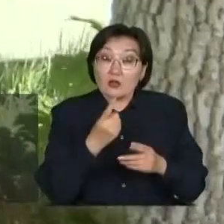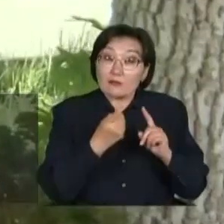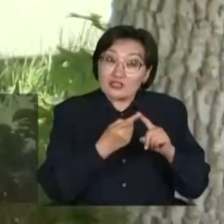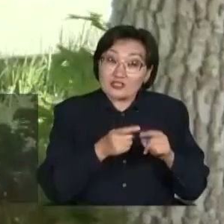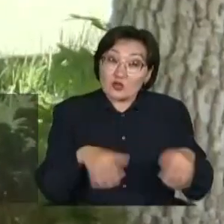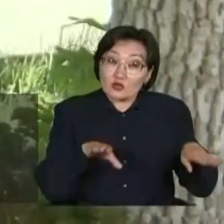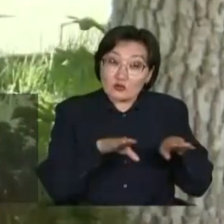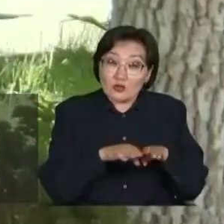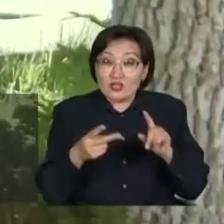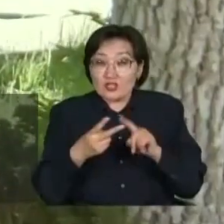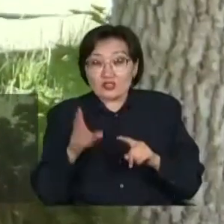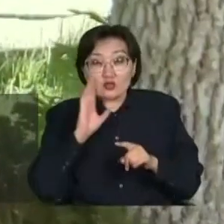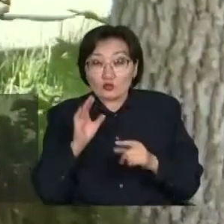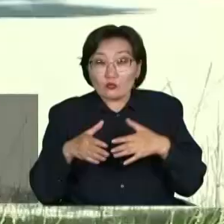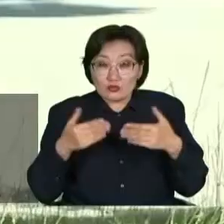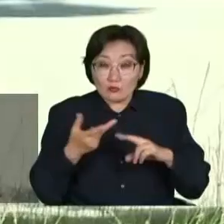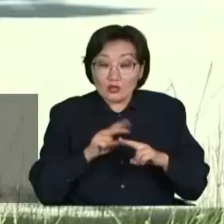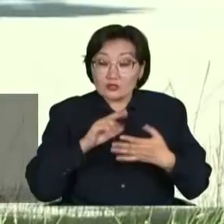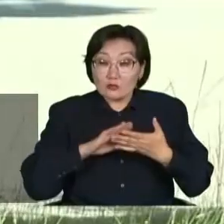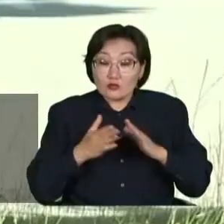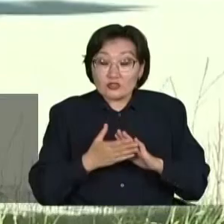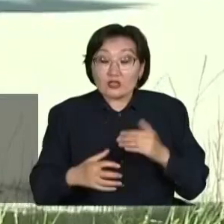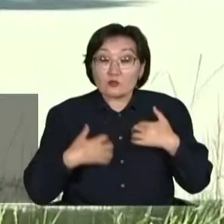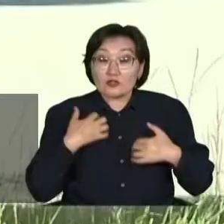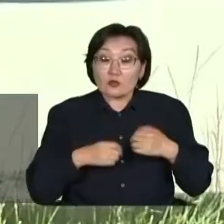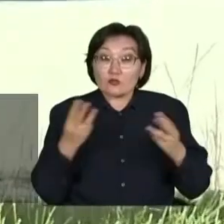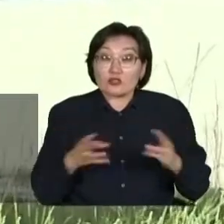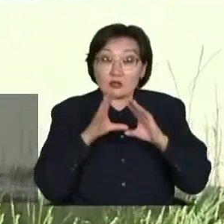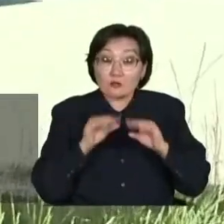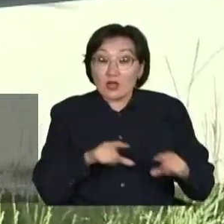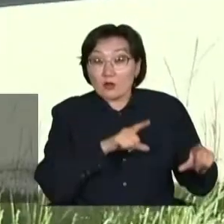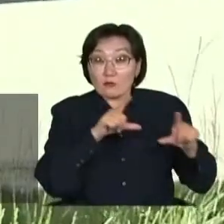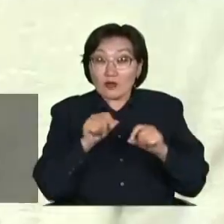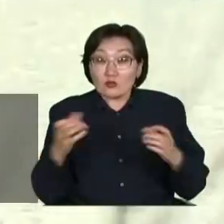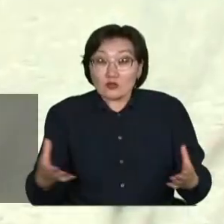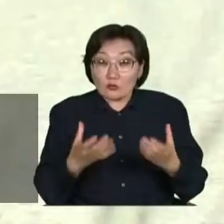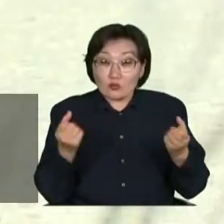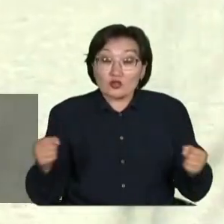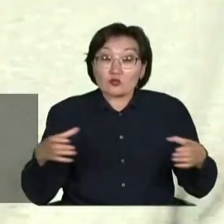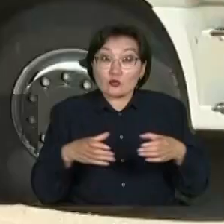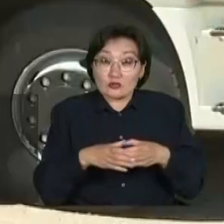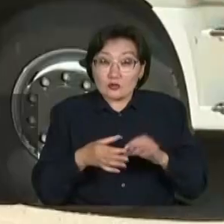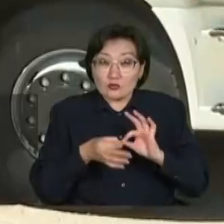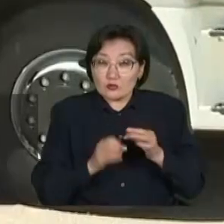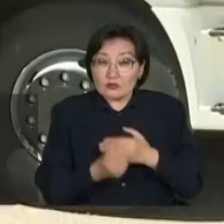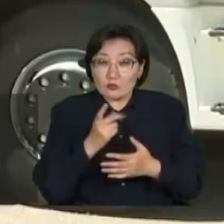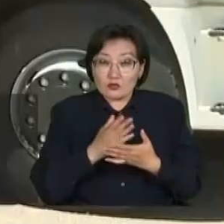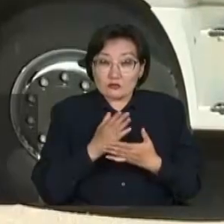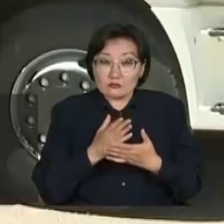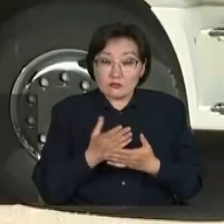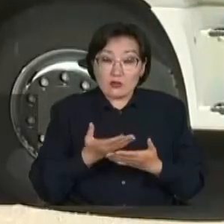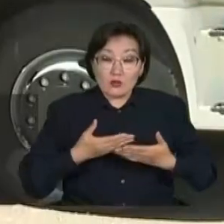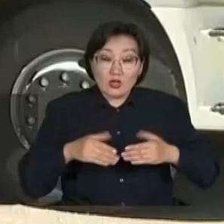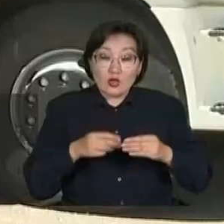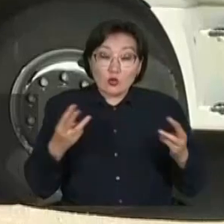енді біріне мүлде су шықпайды. Бұл жағдай асыға өрт сөндіруге барған құтқарушыларға едәуір қиындық туғызып отыр. Бізге мынау